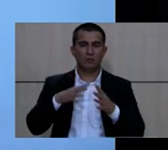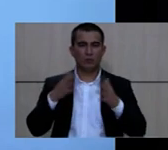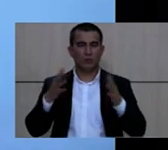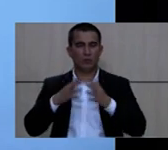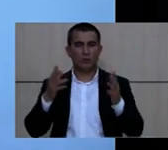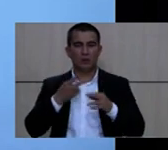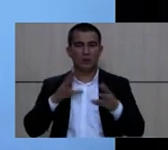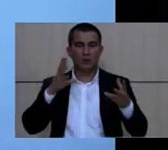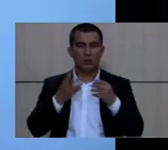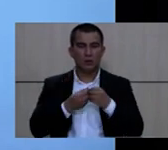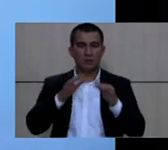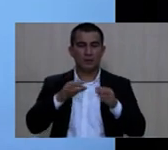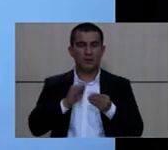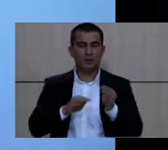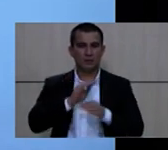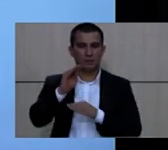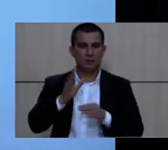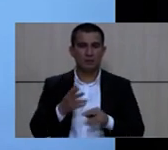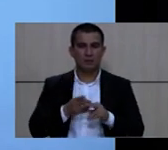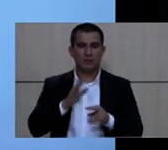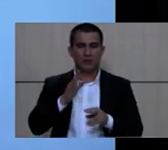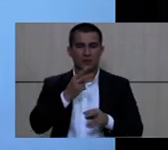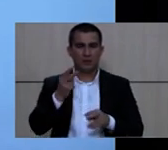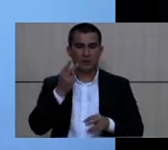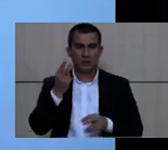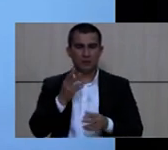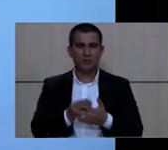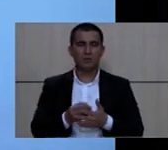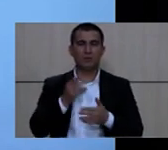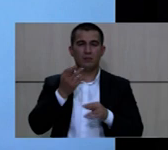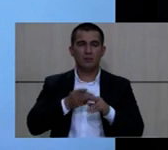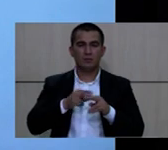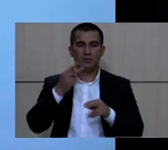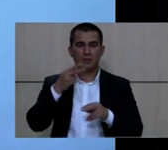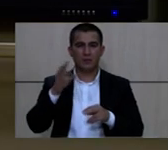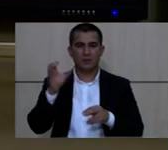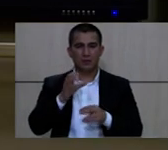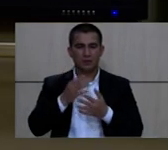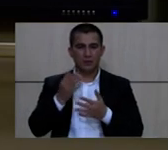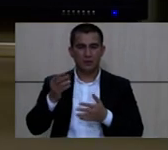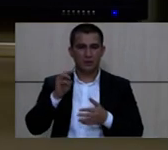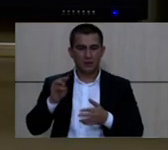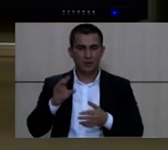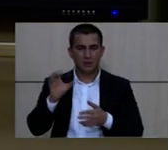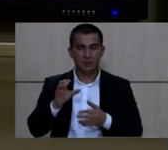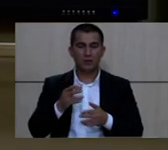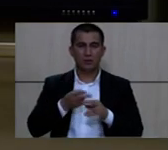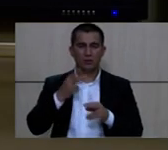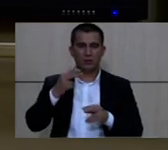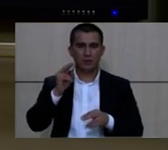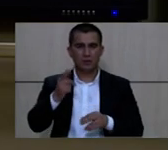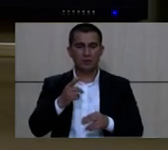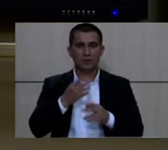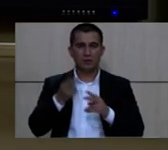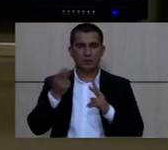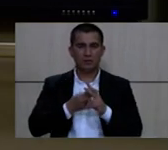son qiymatini joyiga qo'yamiz. V2 barobar 20 metr taqsim sekund ko'paytirilgan 30 kg